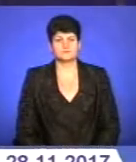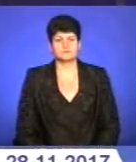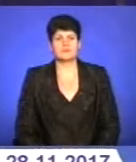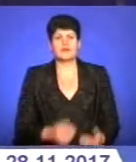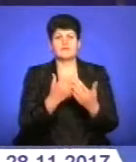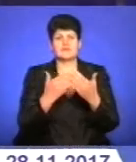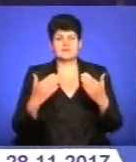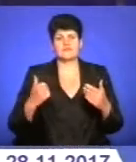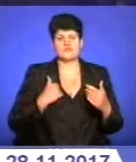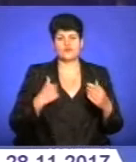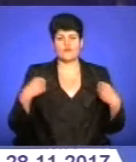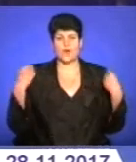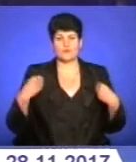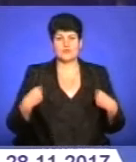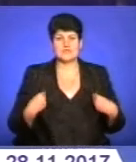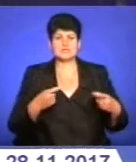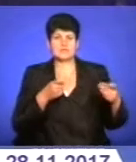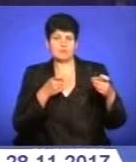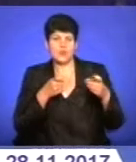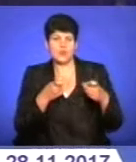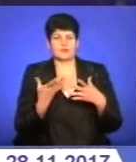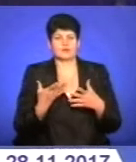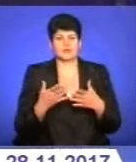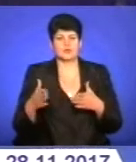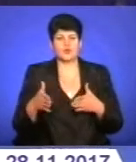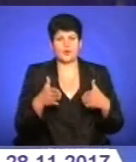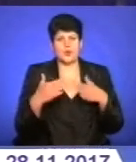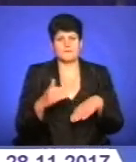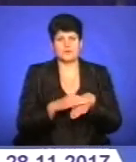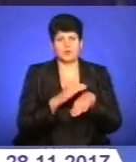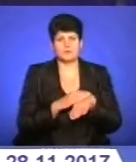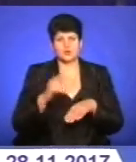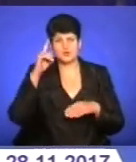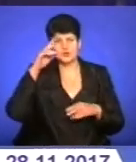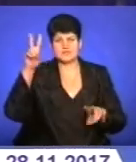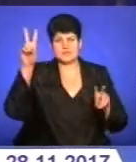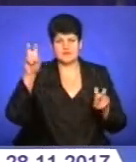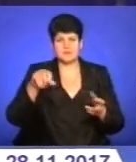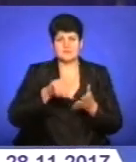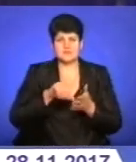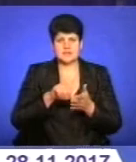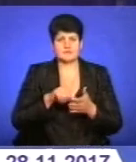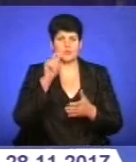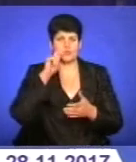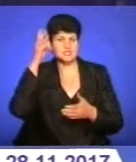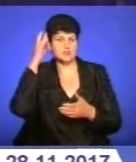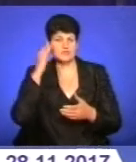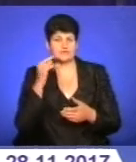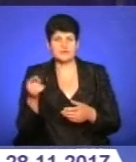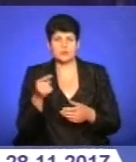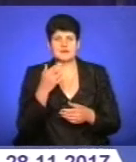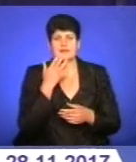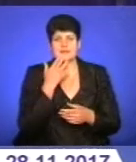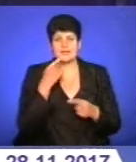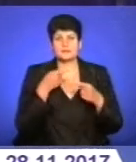Виставку військової амуніції та зброї «Дорогами доблесної слави» представили козаки десантного осередку українського козацтва в Тернопільському